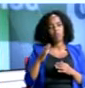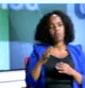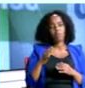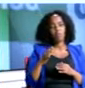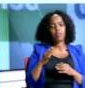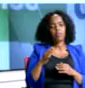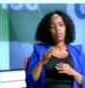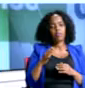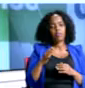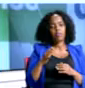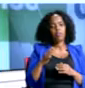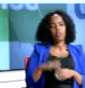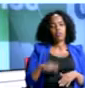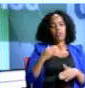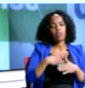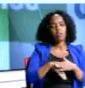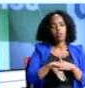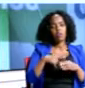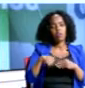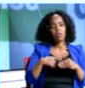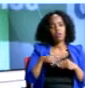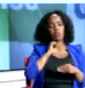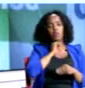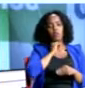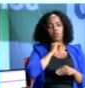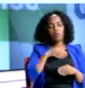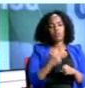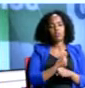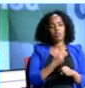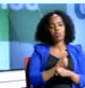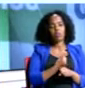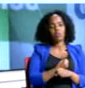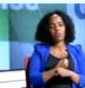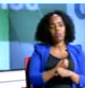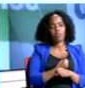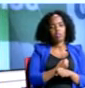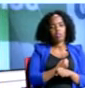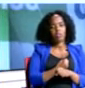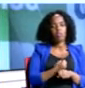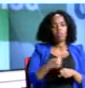majiru kesa yuna no oromia kesa hoji daf